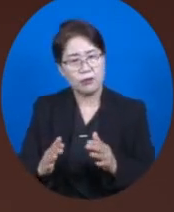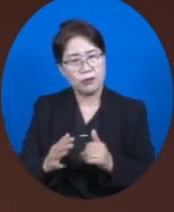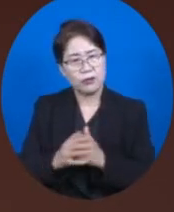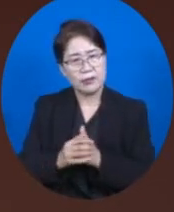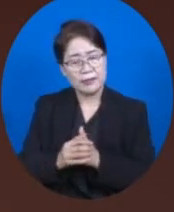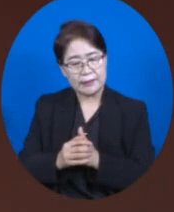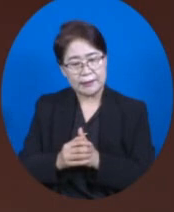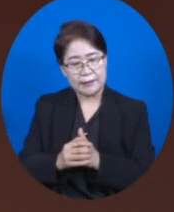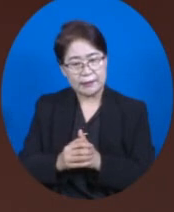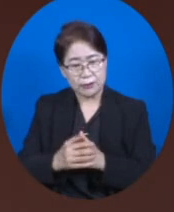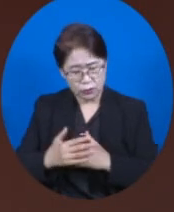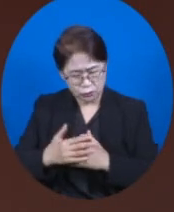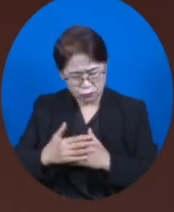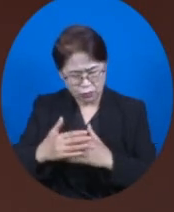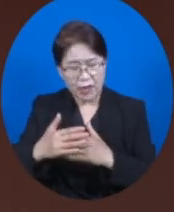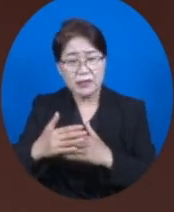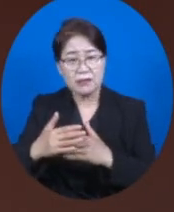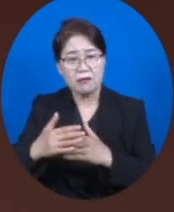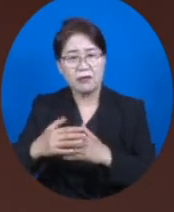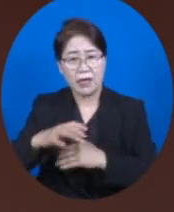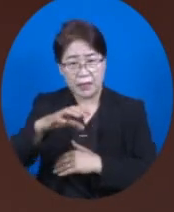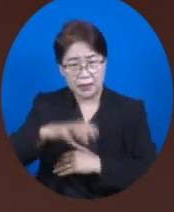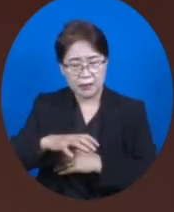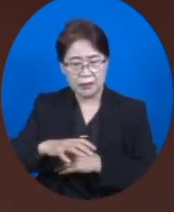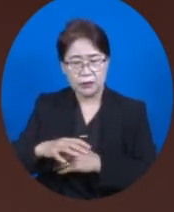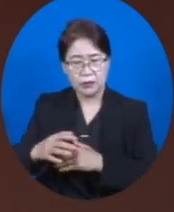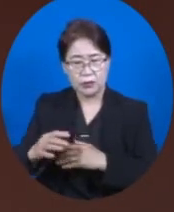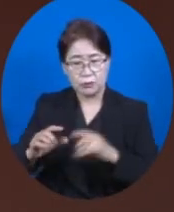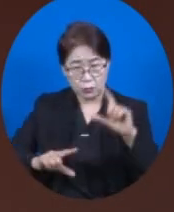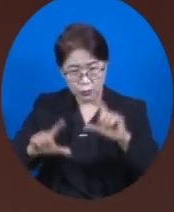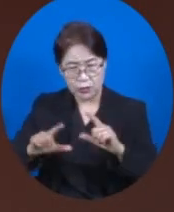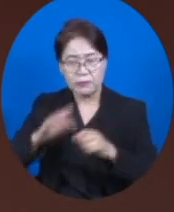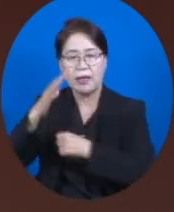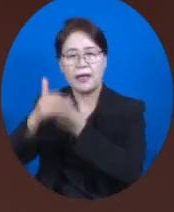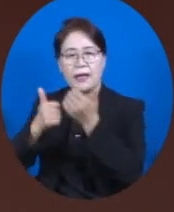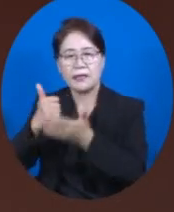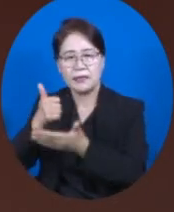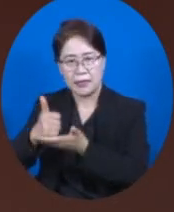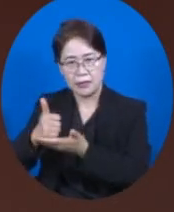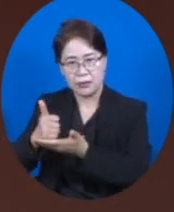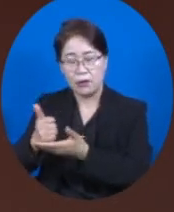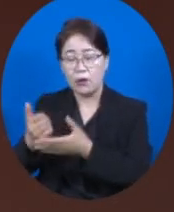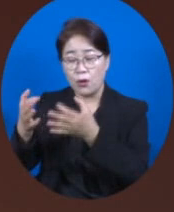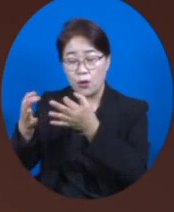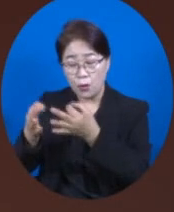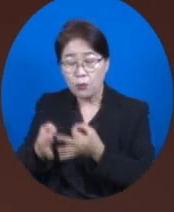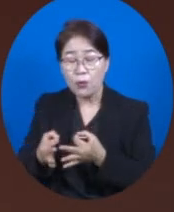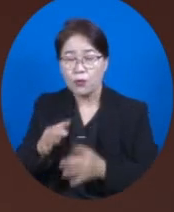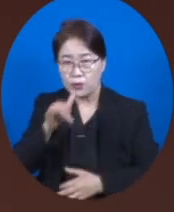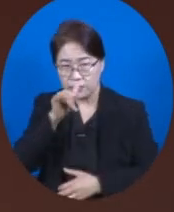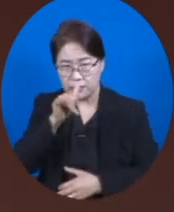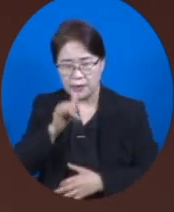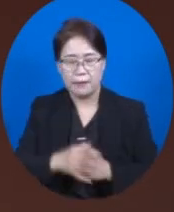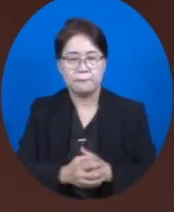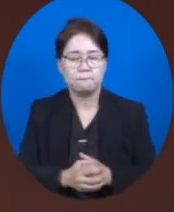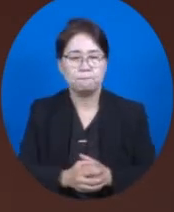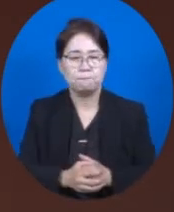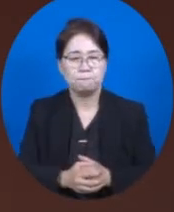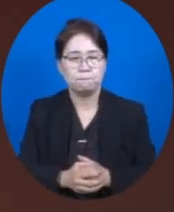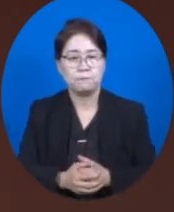공사가 진행되고 있는 그 역사의 현장을 하나님의 일곱 눈이 보고 계신다는 거죠